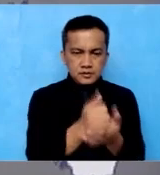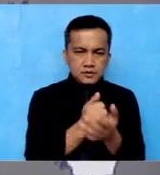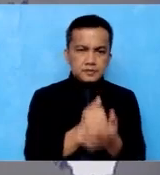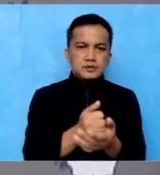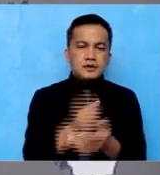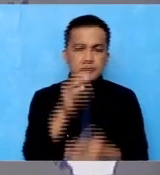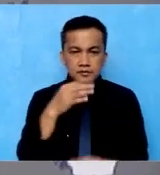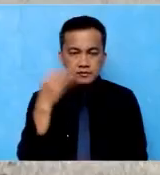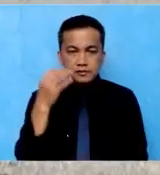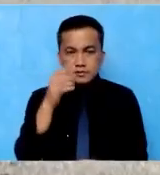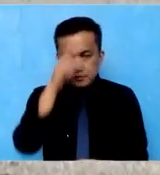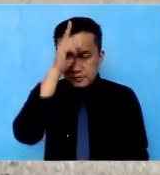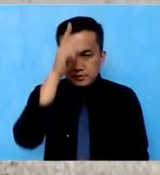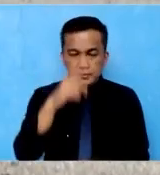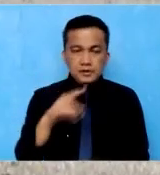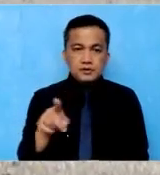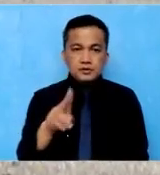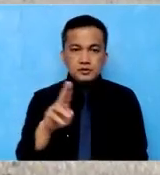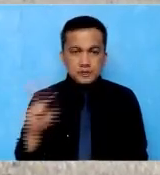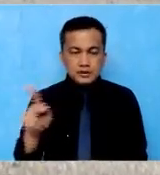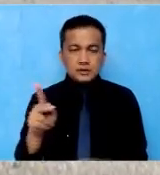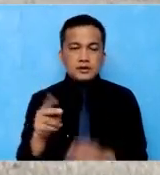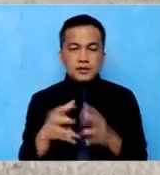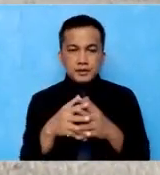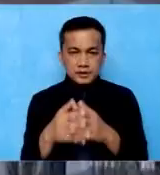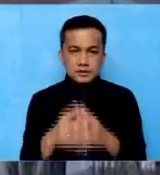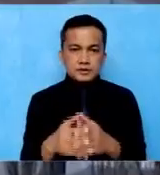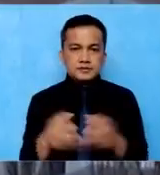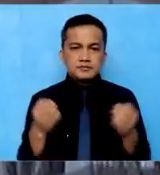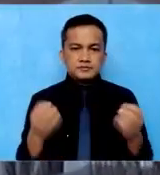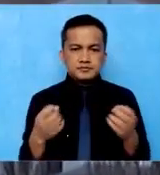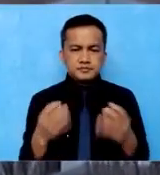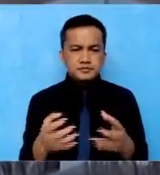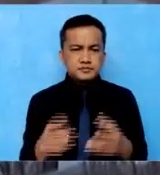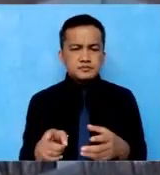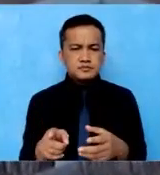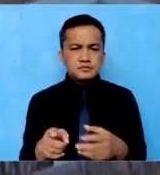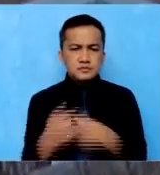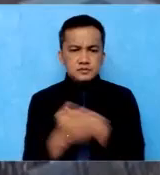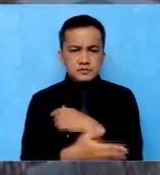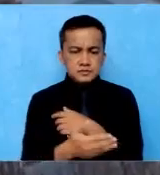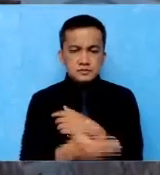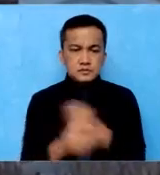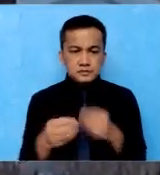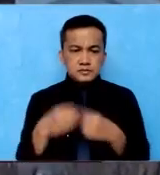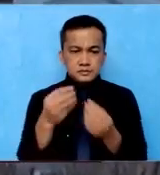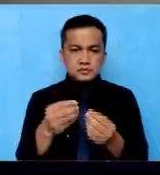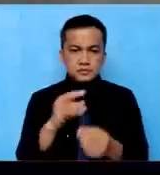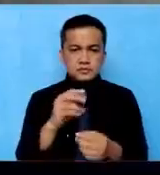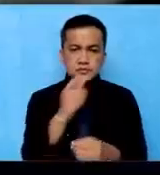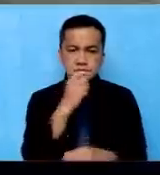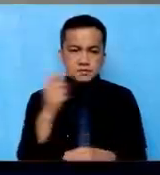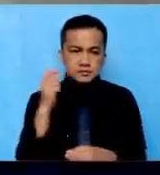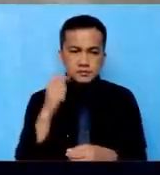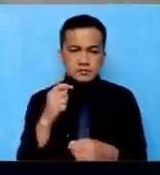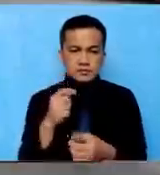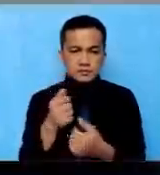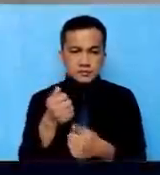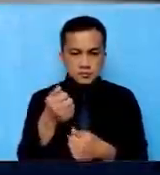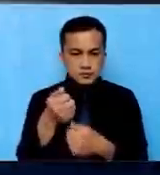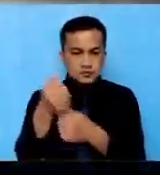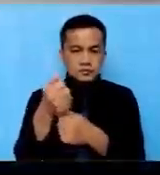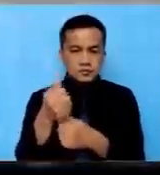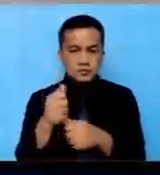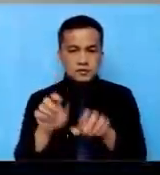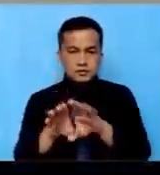Kingdom at Amerika. Ganyan din karami ang mga bansang nag-alok sa Ukraine ng humanitarian aid at nagbukas pa ng border